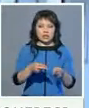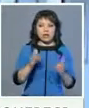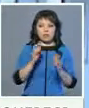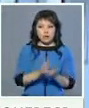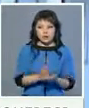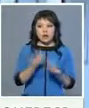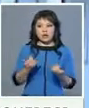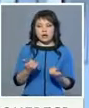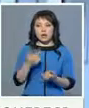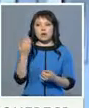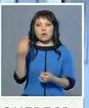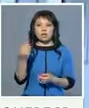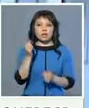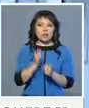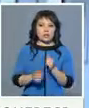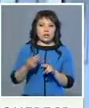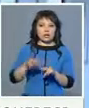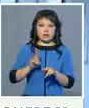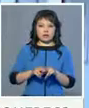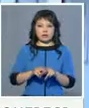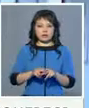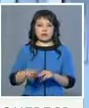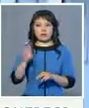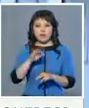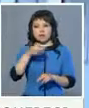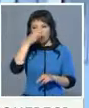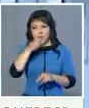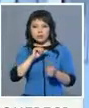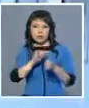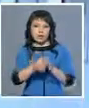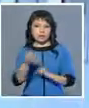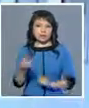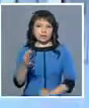Солардың жинаған тәжірибелерін бүгін ортаға салады.